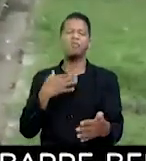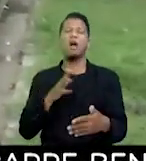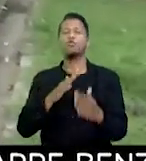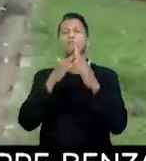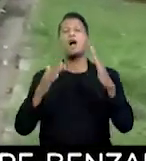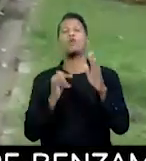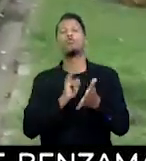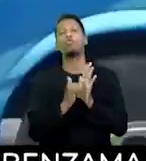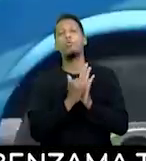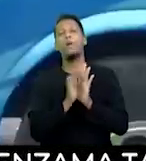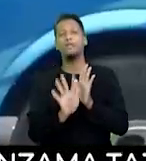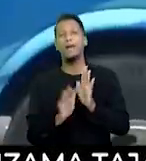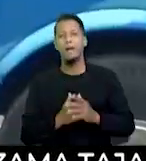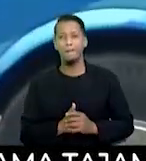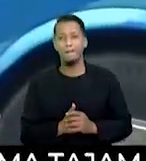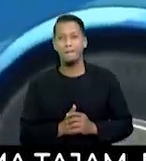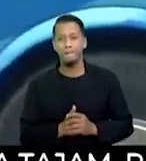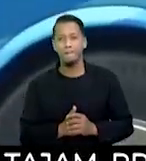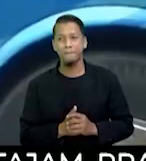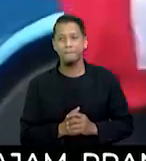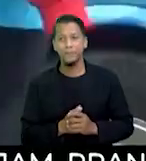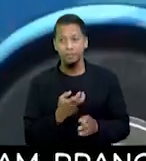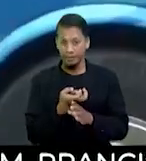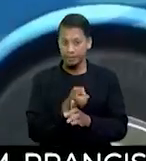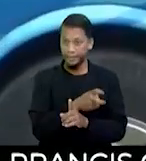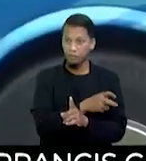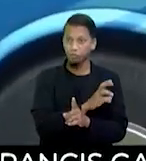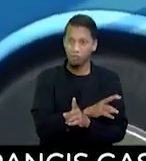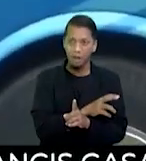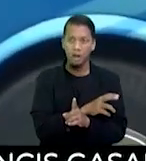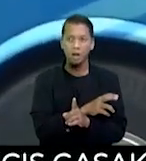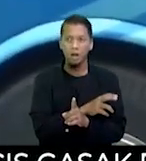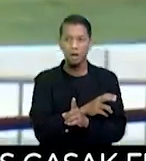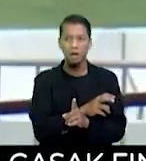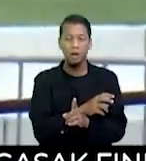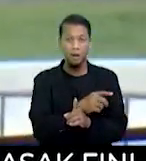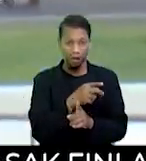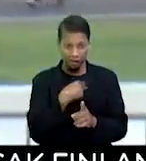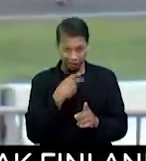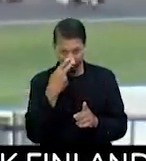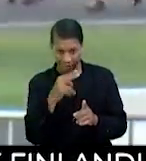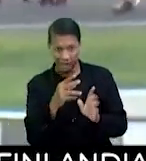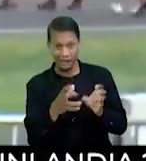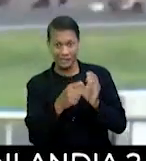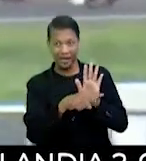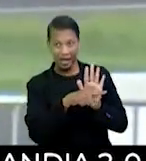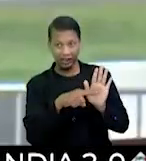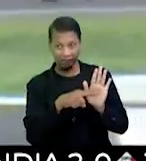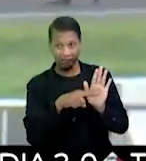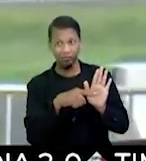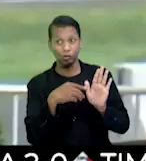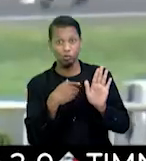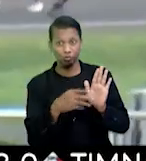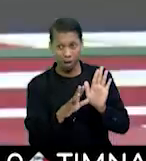Usai menjalani tes screening COVID-19, calon penonton yang dinyatakan negatif diizinkan untuk naik bus gratis yang disediakan Kementerian Perhubungan menuju ke